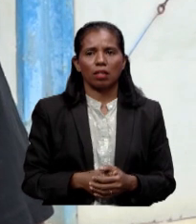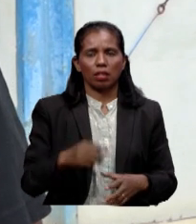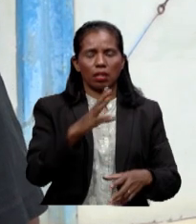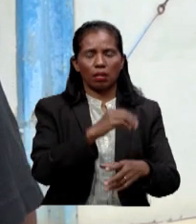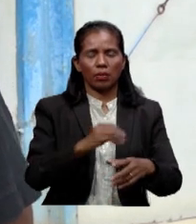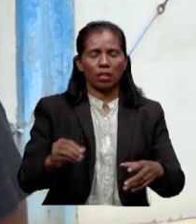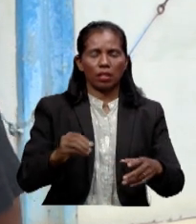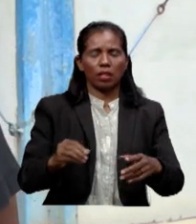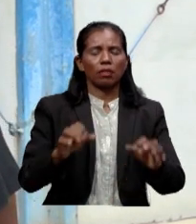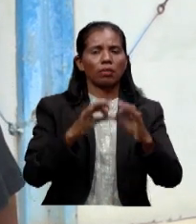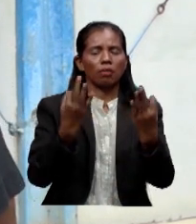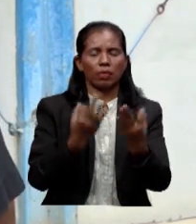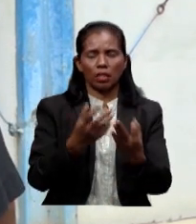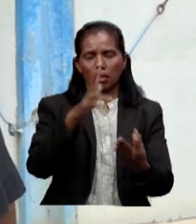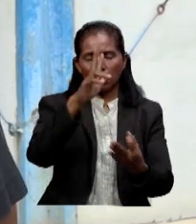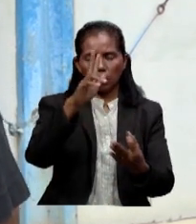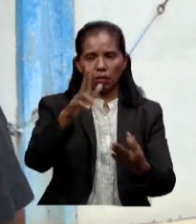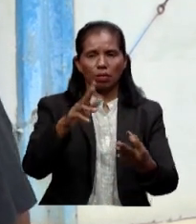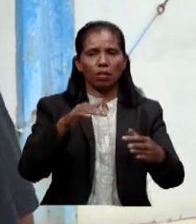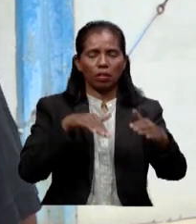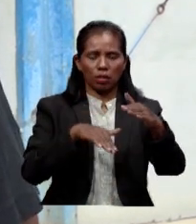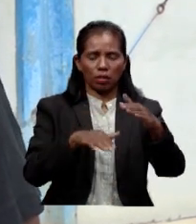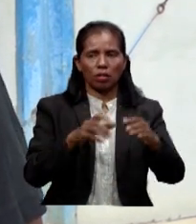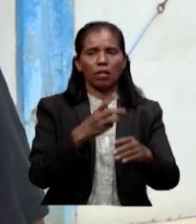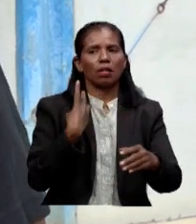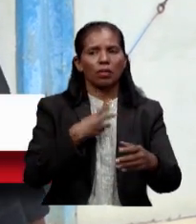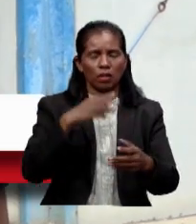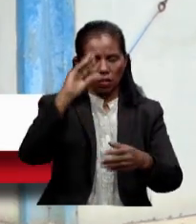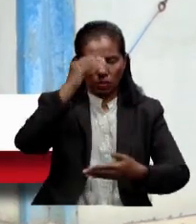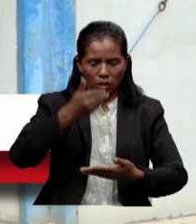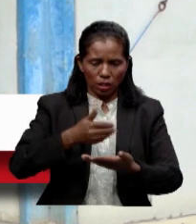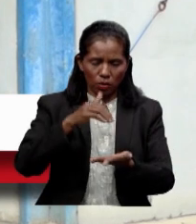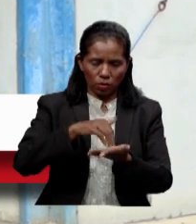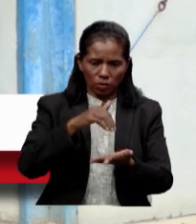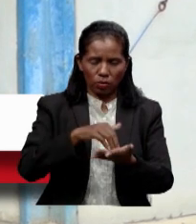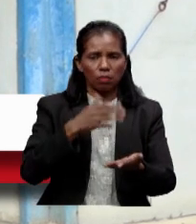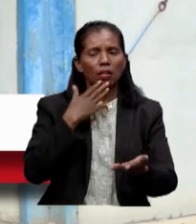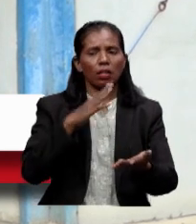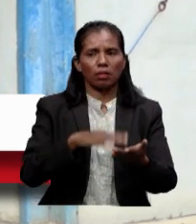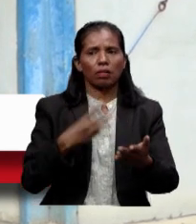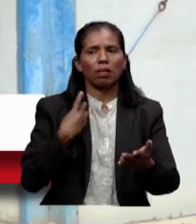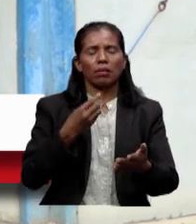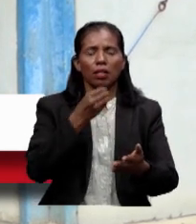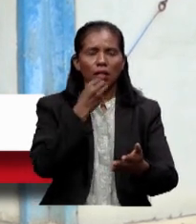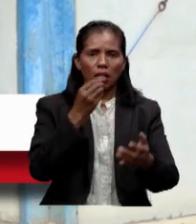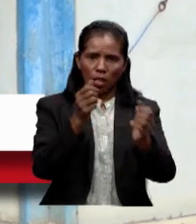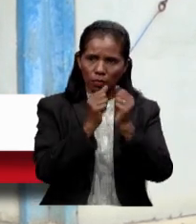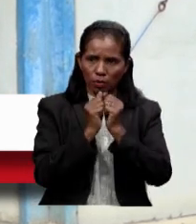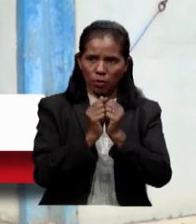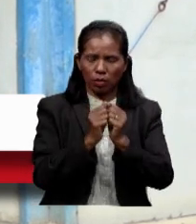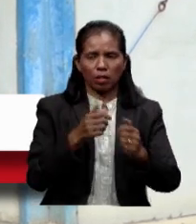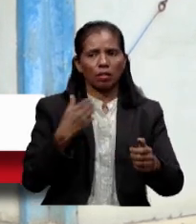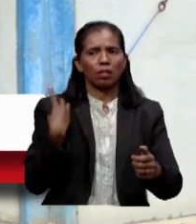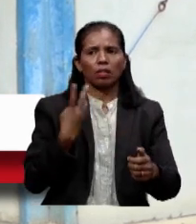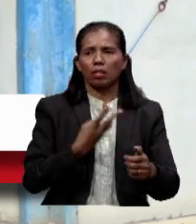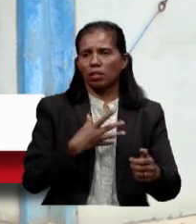ida. Pois a amini uan sira tu estura mos larun dia sing ami hang hamutu mos larun ita